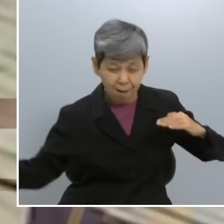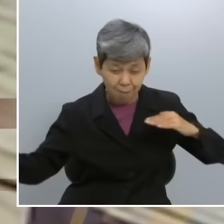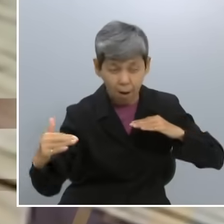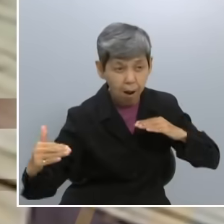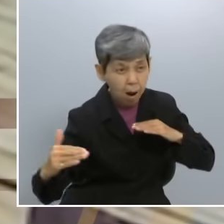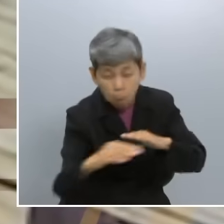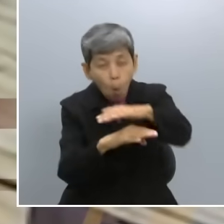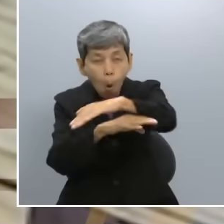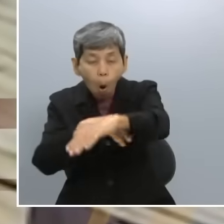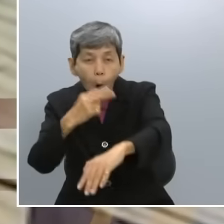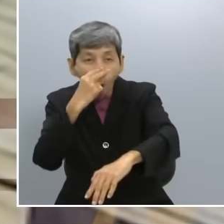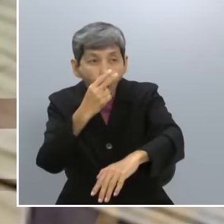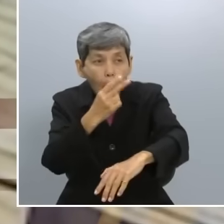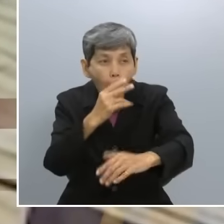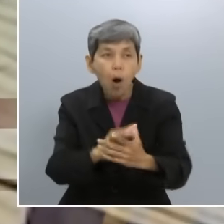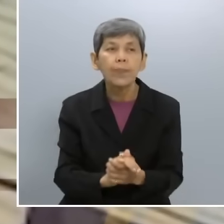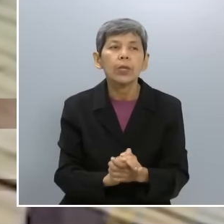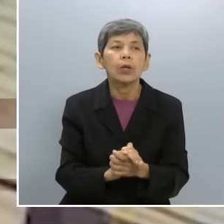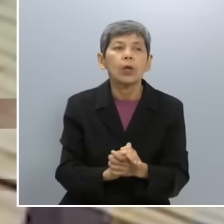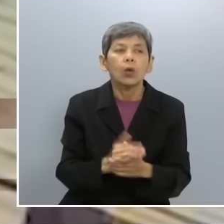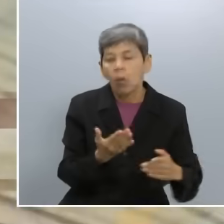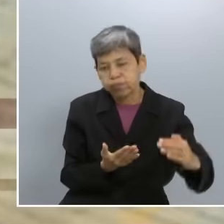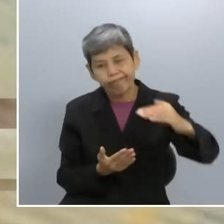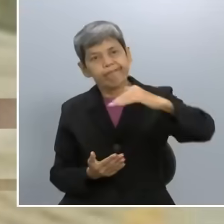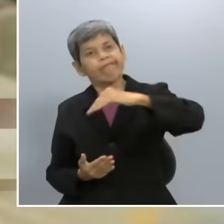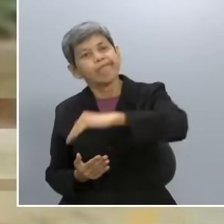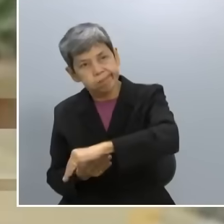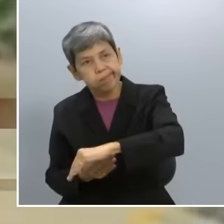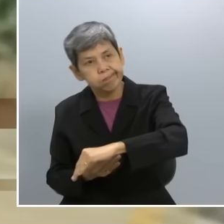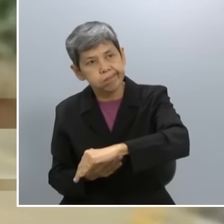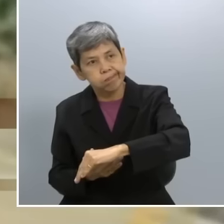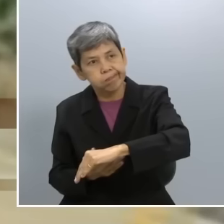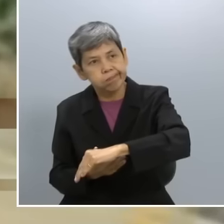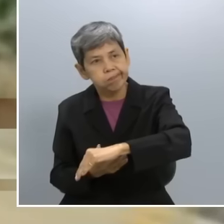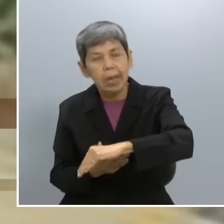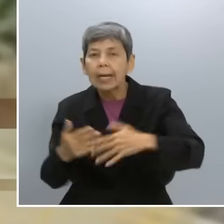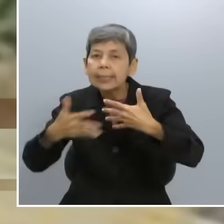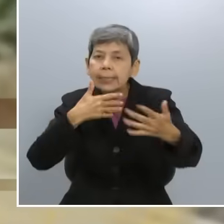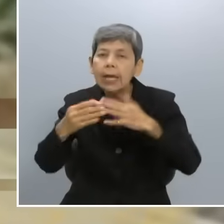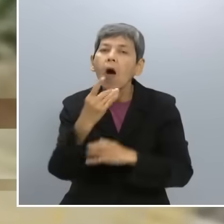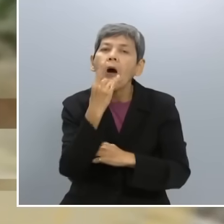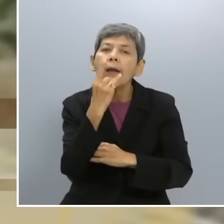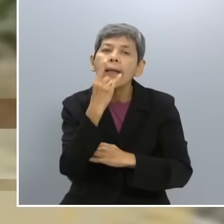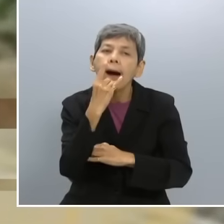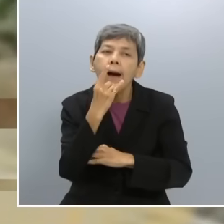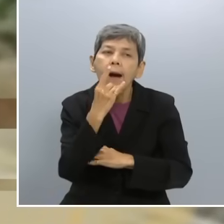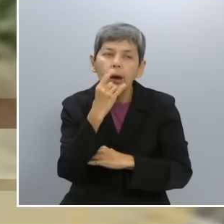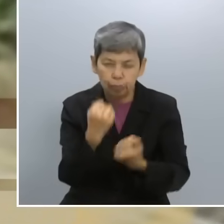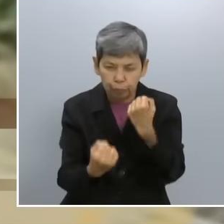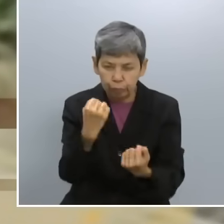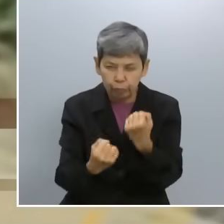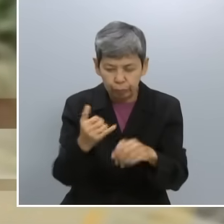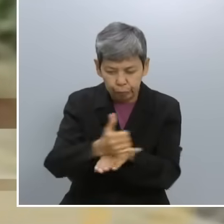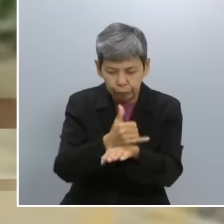เขี่ยวชนกันรถเก๋งสีบอลพุ่งตกข้างทางเป็นเก๋งสีบอลคันด้ามีคนขับรวงพล